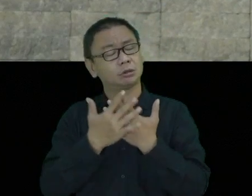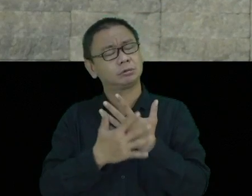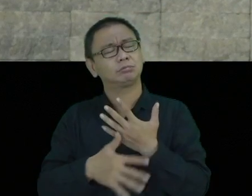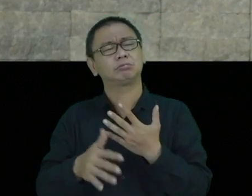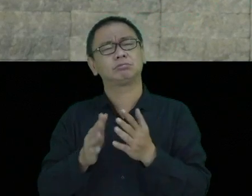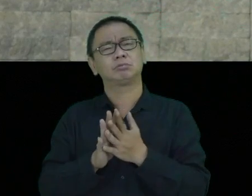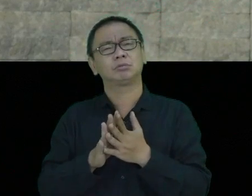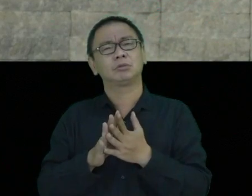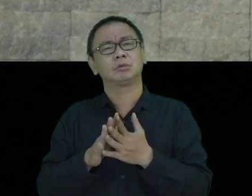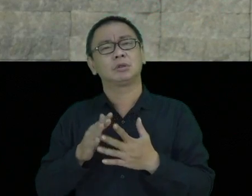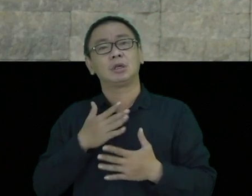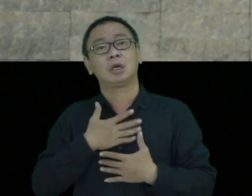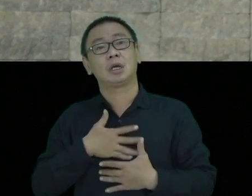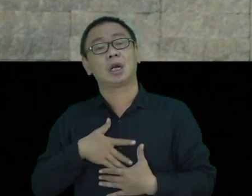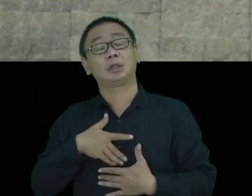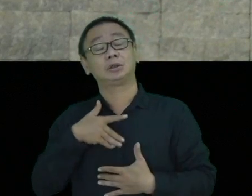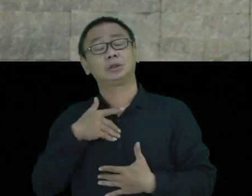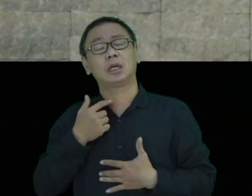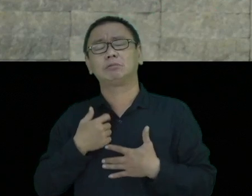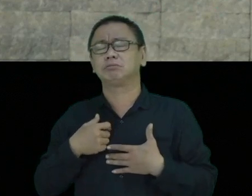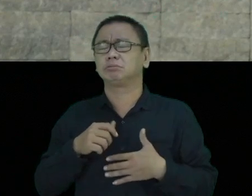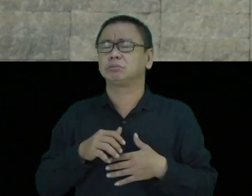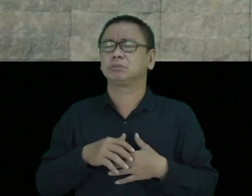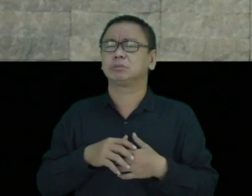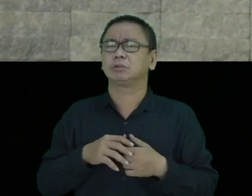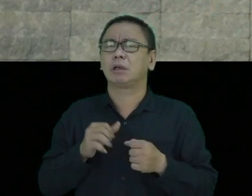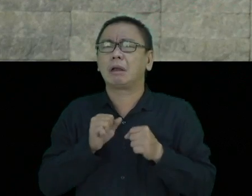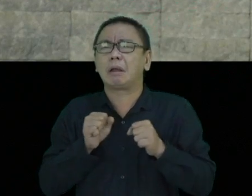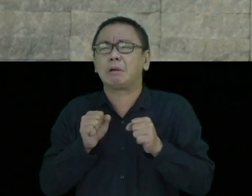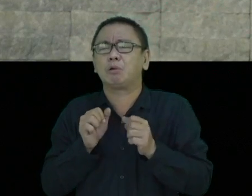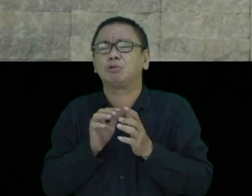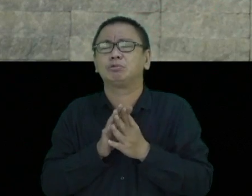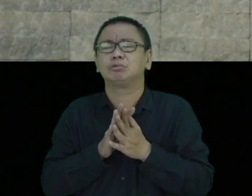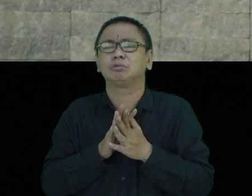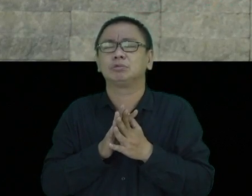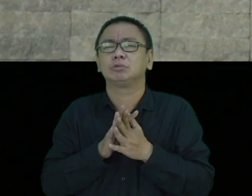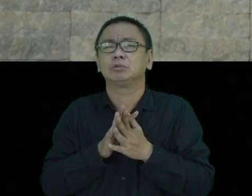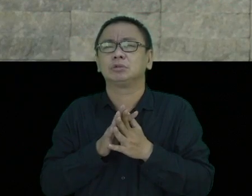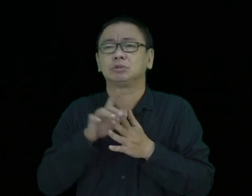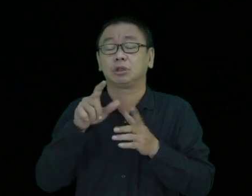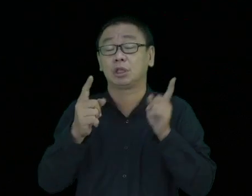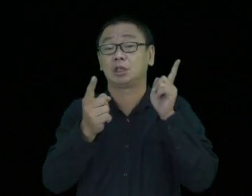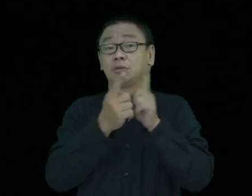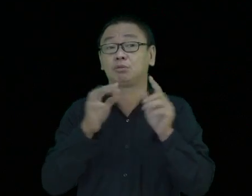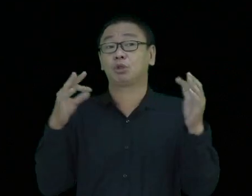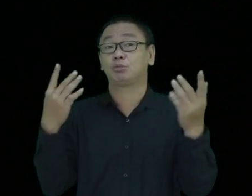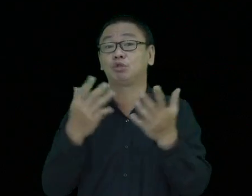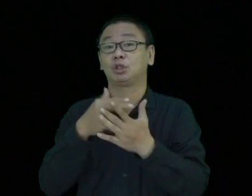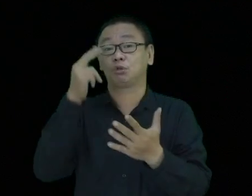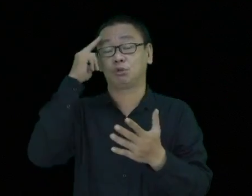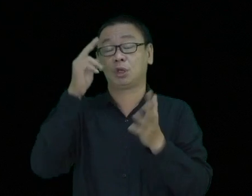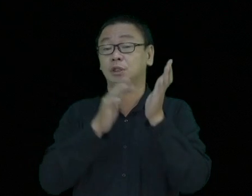galau dan resah itu juga yang dihadapi oleh murid-murid Tuhan Yesus. Ya,